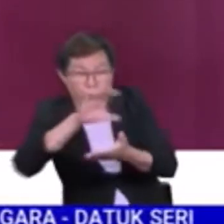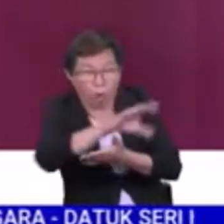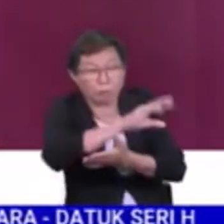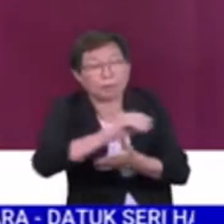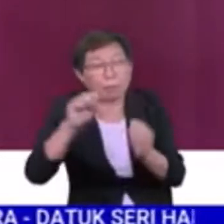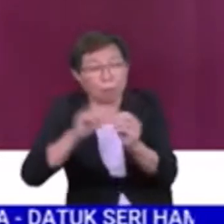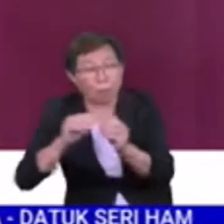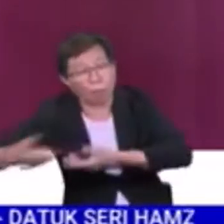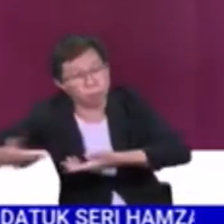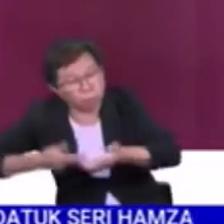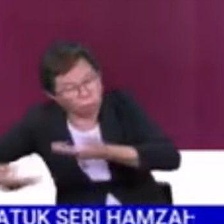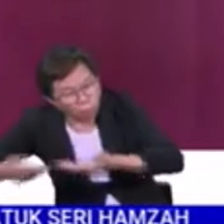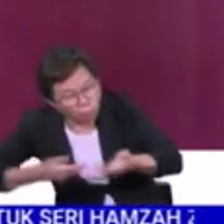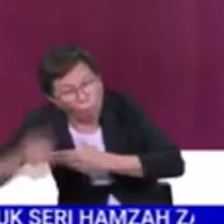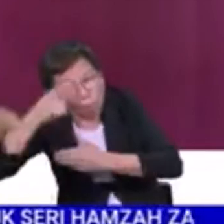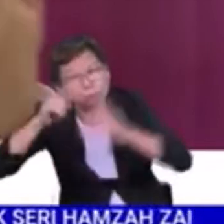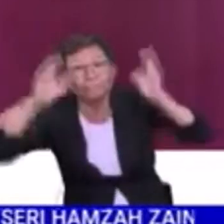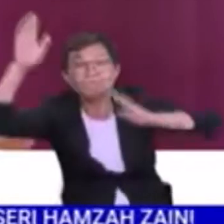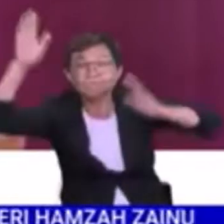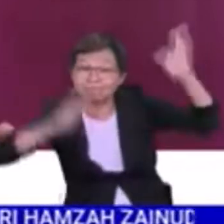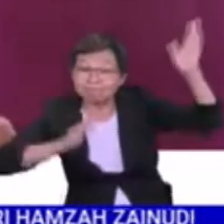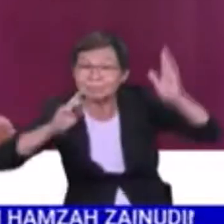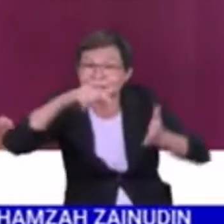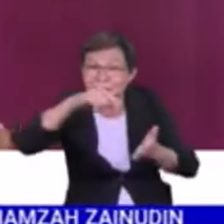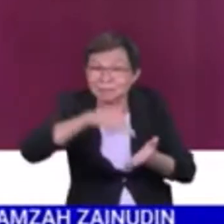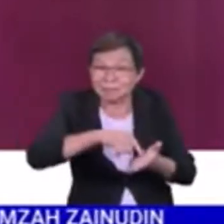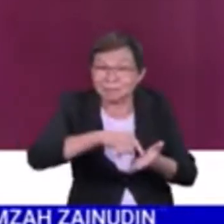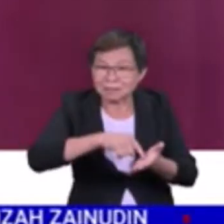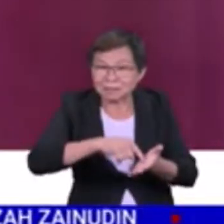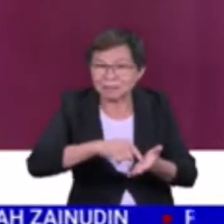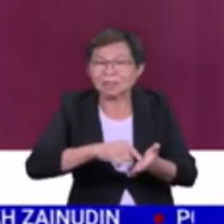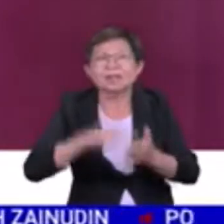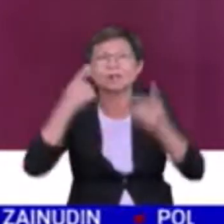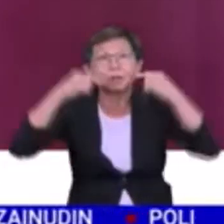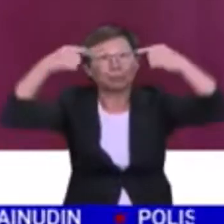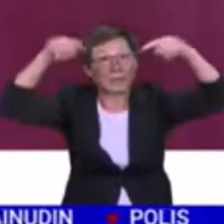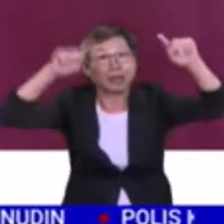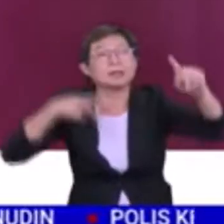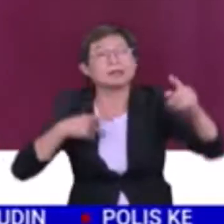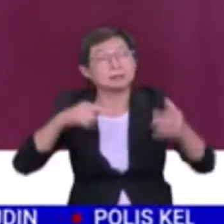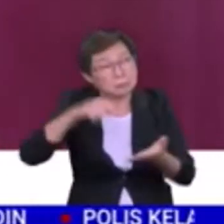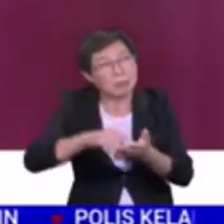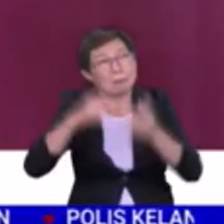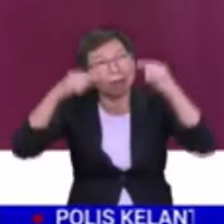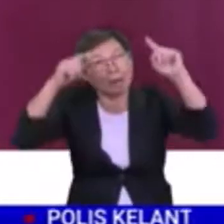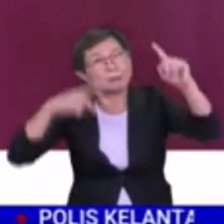keperdagangan kepada untuk Malaysia. Inilah adalah keberhasilan yang kita harapkan